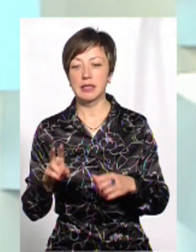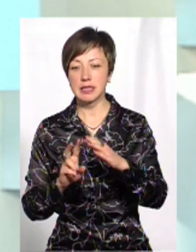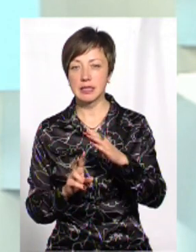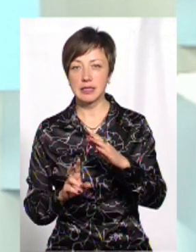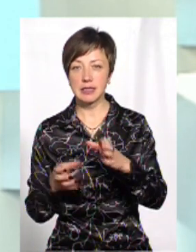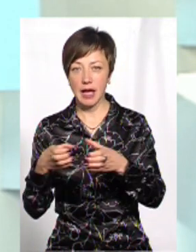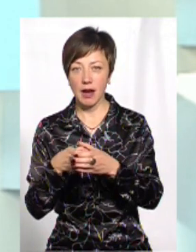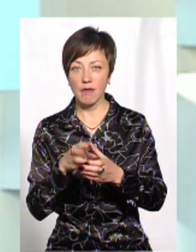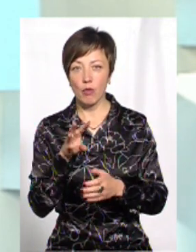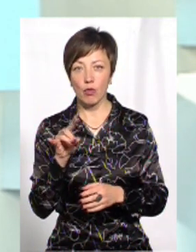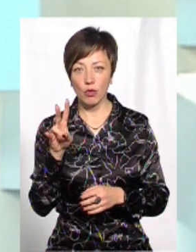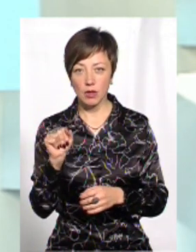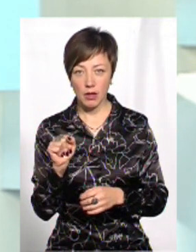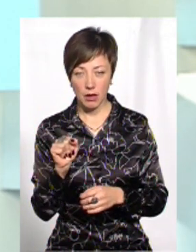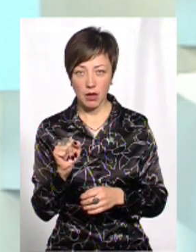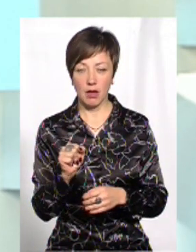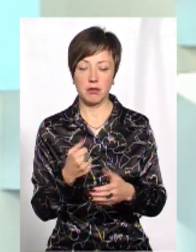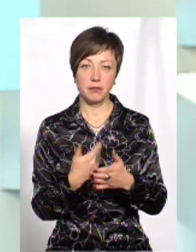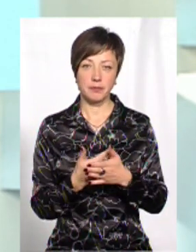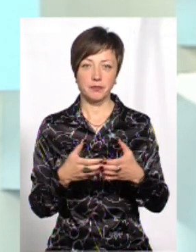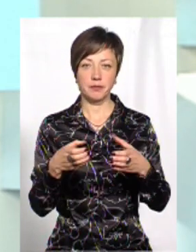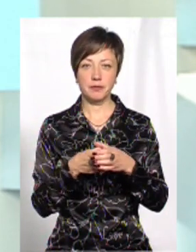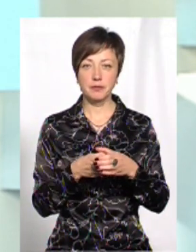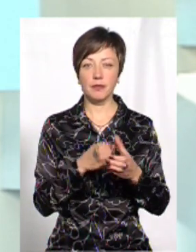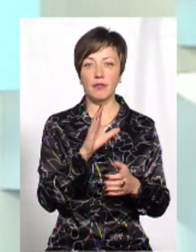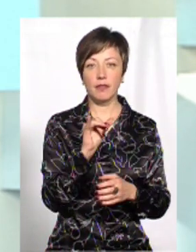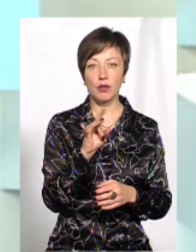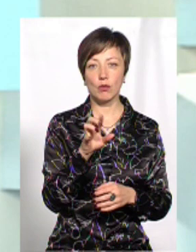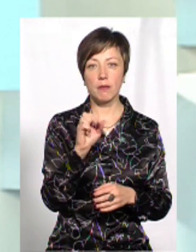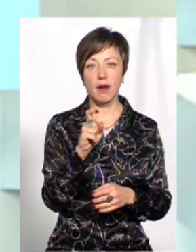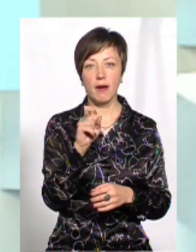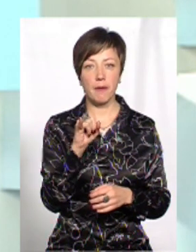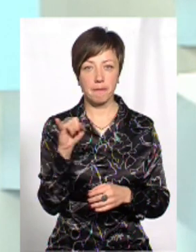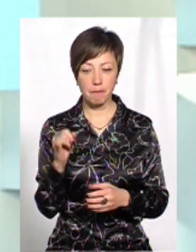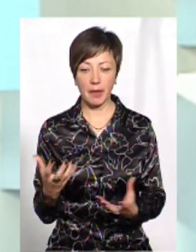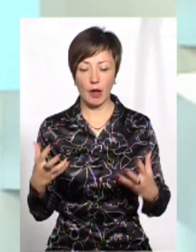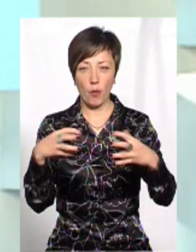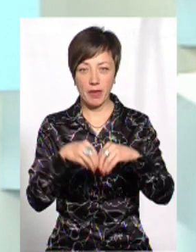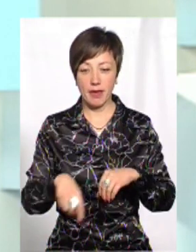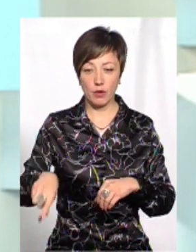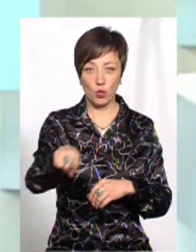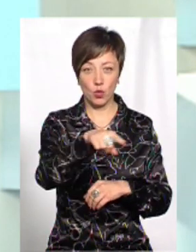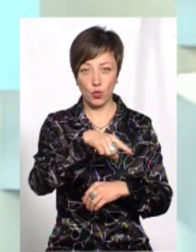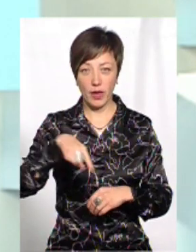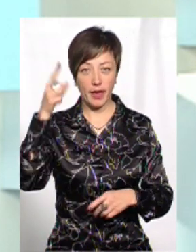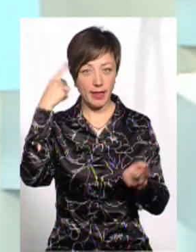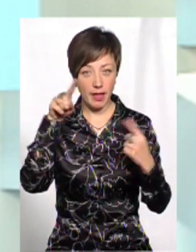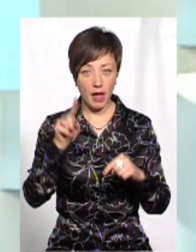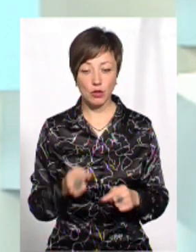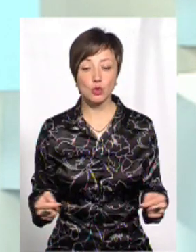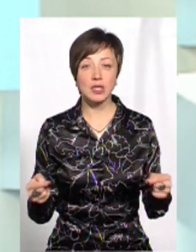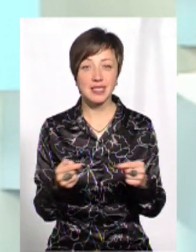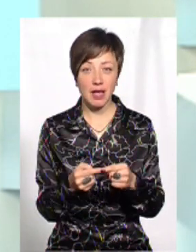до прикладу віру Бахаї. Вони були представлені на цьому форуму, і їх, звісно, об'єднує ідея про те, що